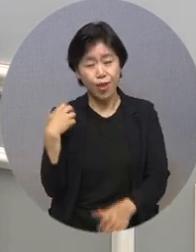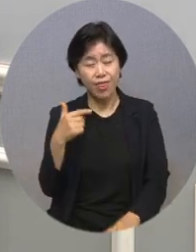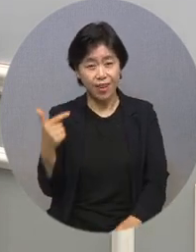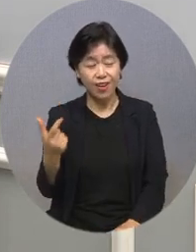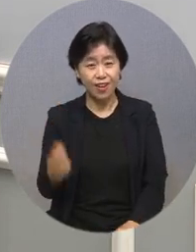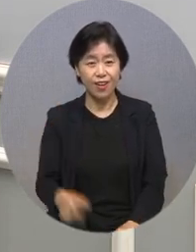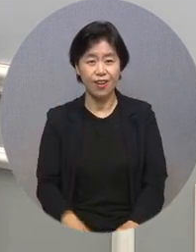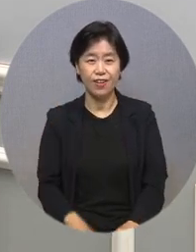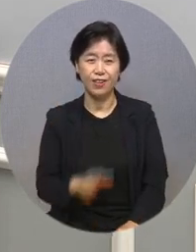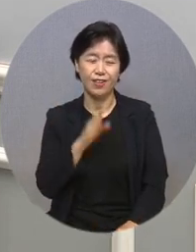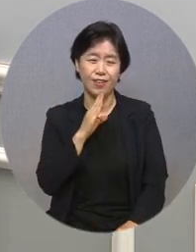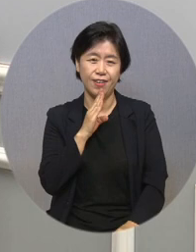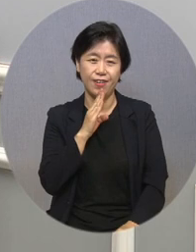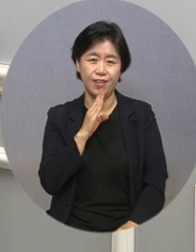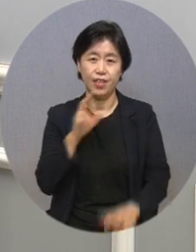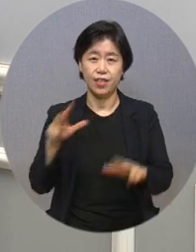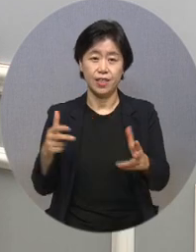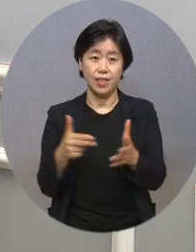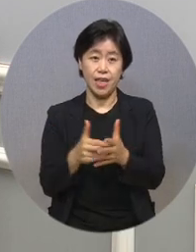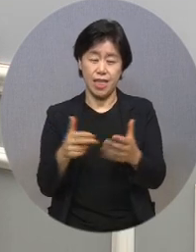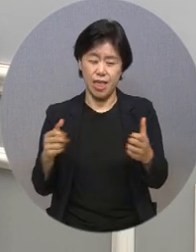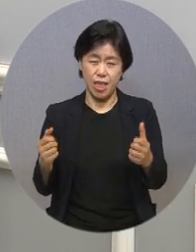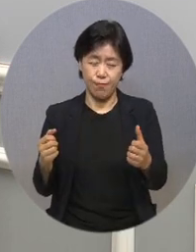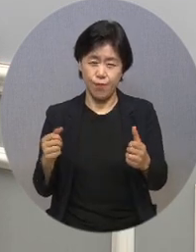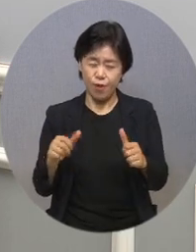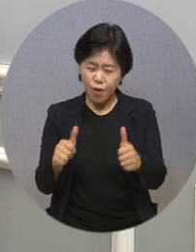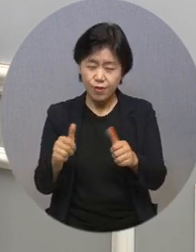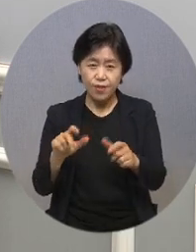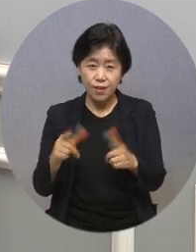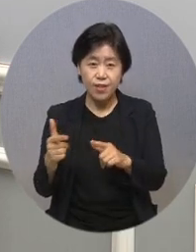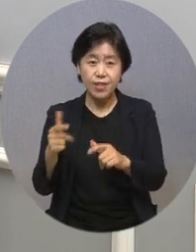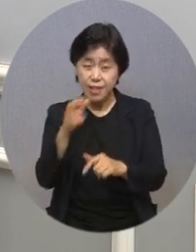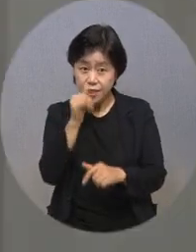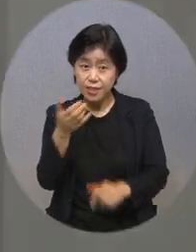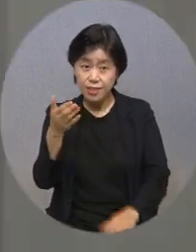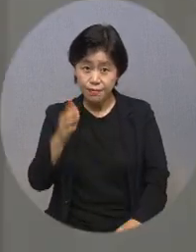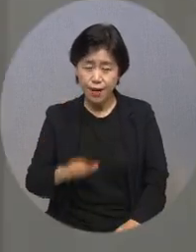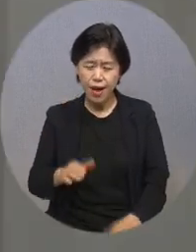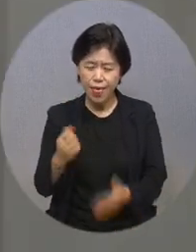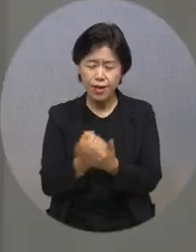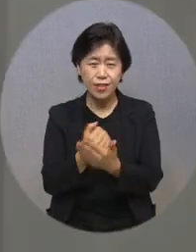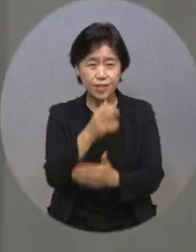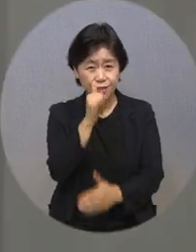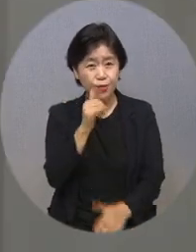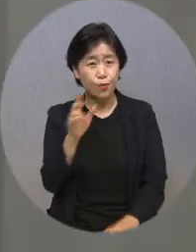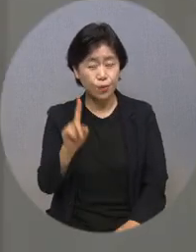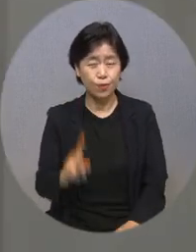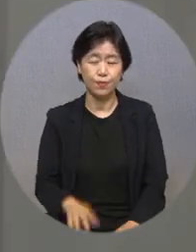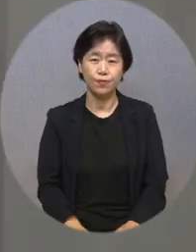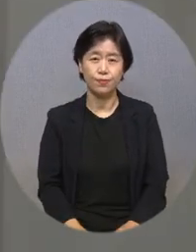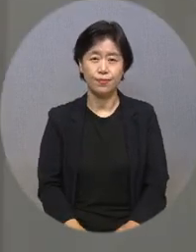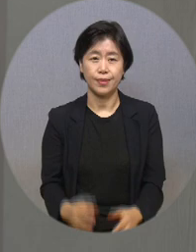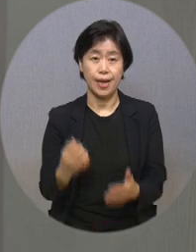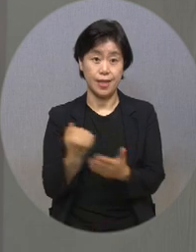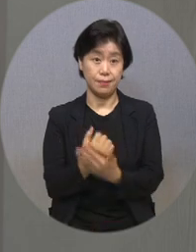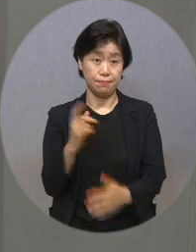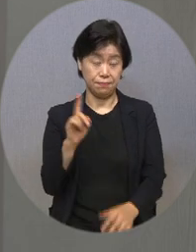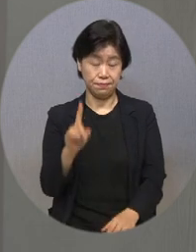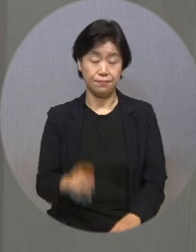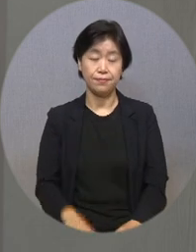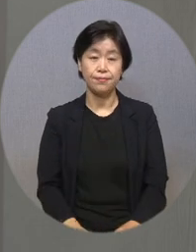맞습니다. 그동안 많은 일을 추진해 오셨을 텐데 아쉬웠던 점도 있을 것 같아요. 네. 아쉬웠던 거는 이제